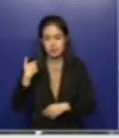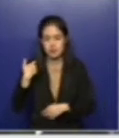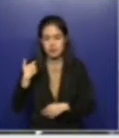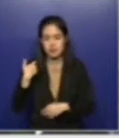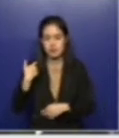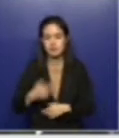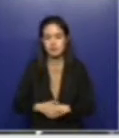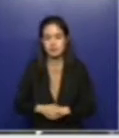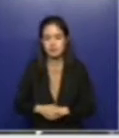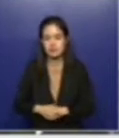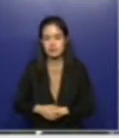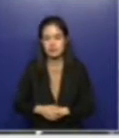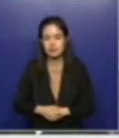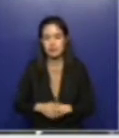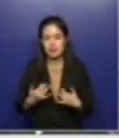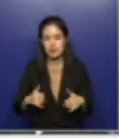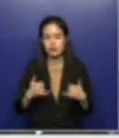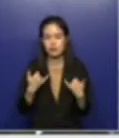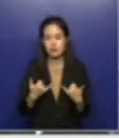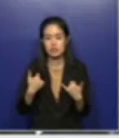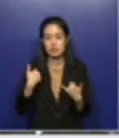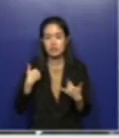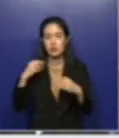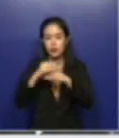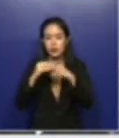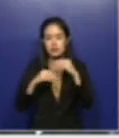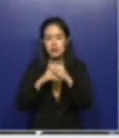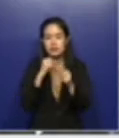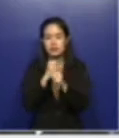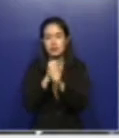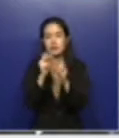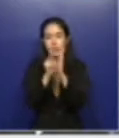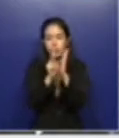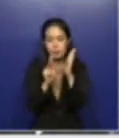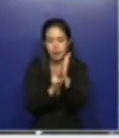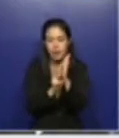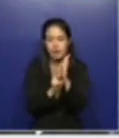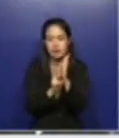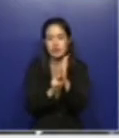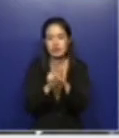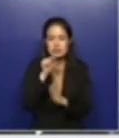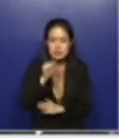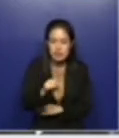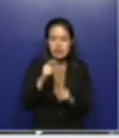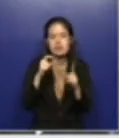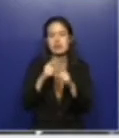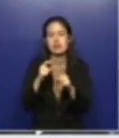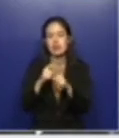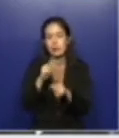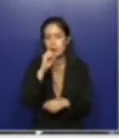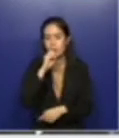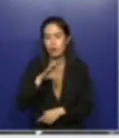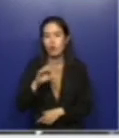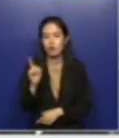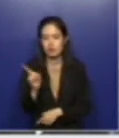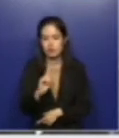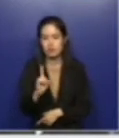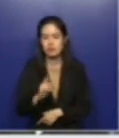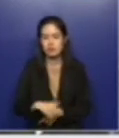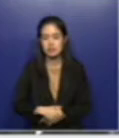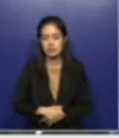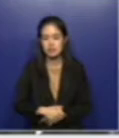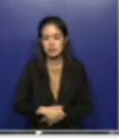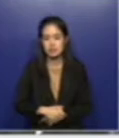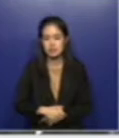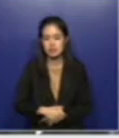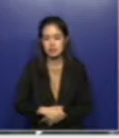คือตัวโครงสร้างตรงนี้ตัวกฎหมายตัวคำสั่งมีความหละหลวมสองผู้ปฏิบัติตามค